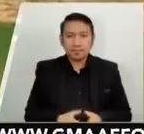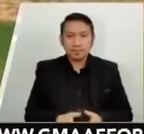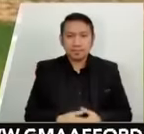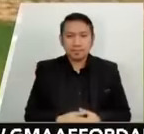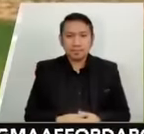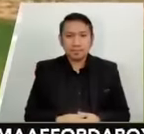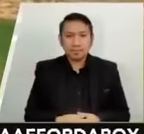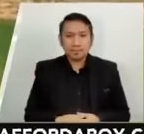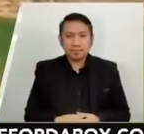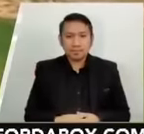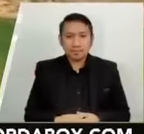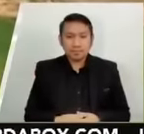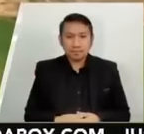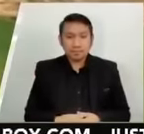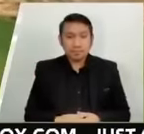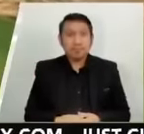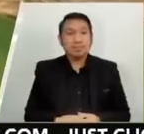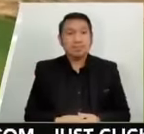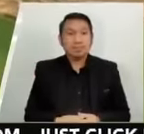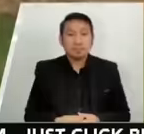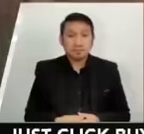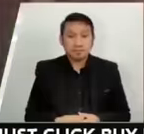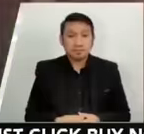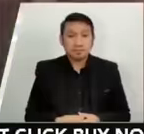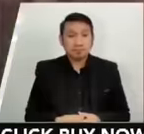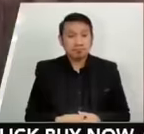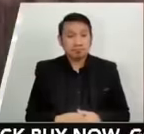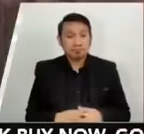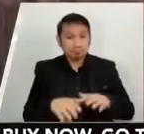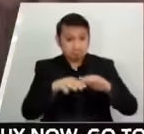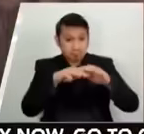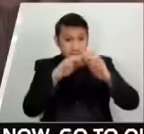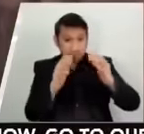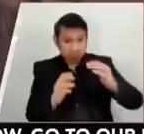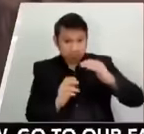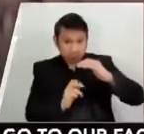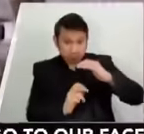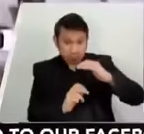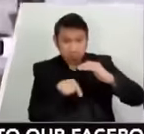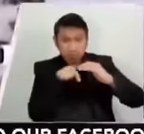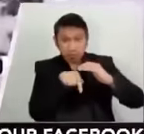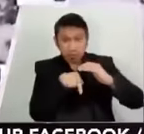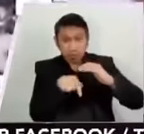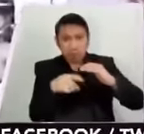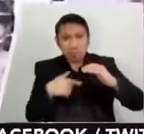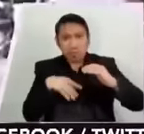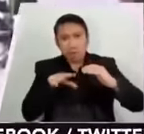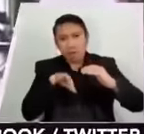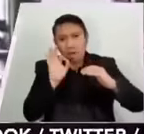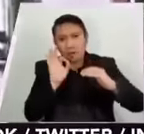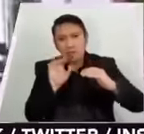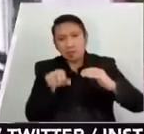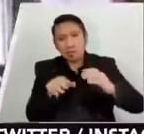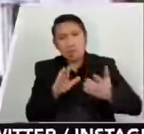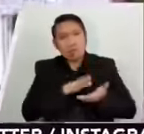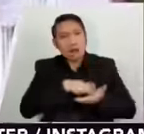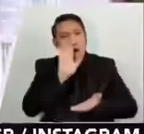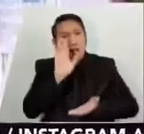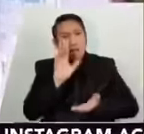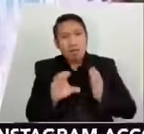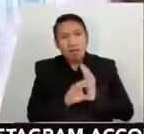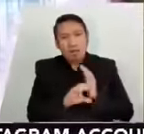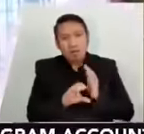natuklasan ang mga underground tunnel mga villa at mamahaling sasakyan sa Pogo hub na patuloy na sinusuyod sa bamban